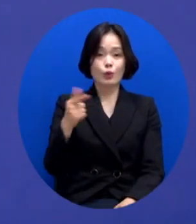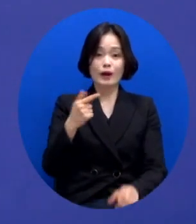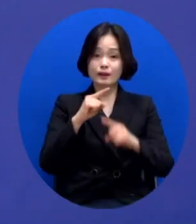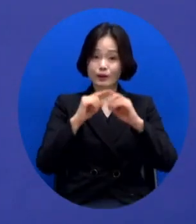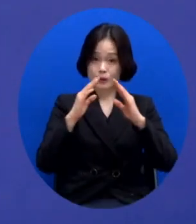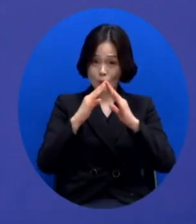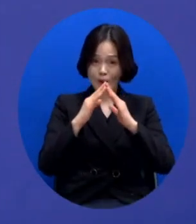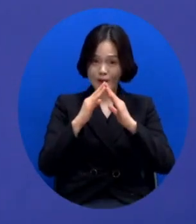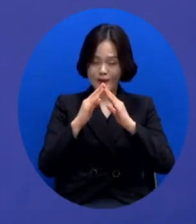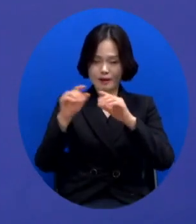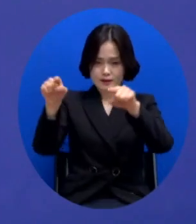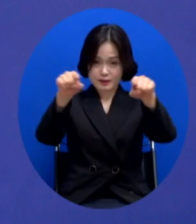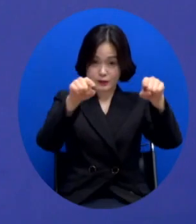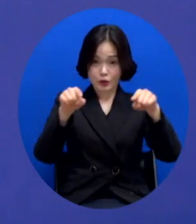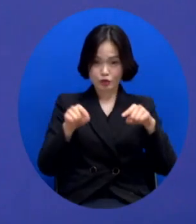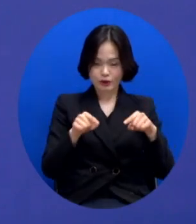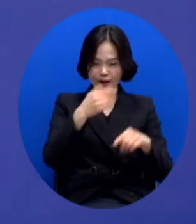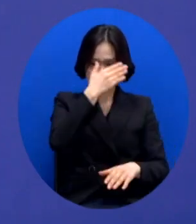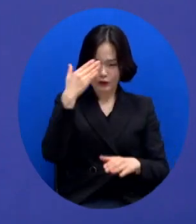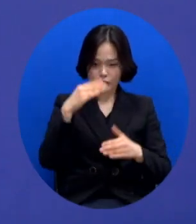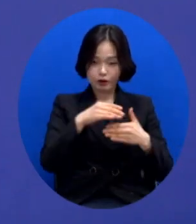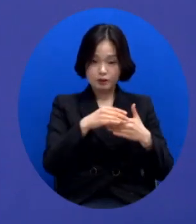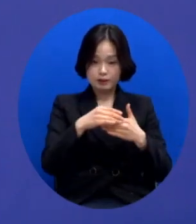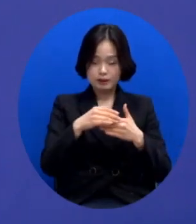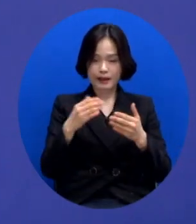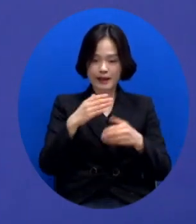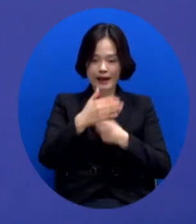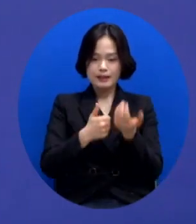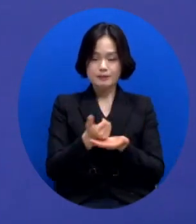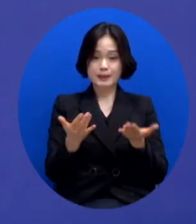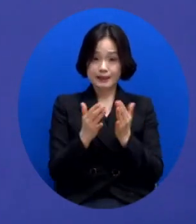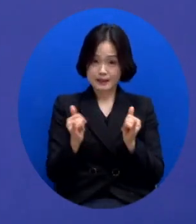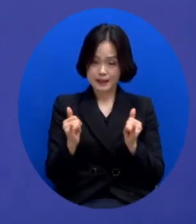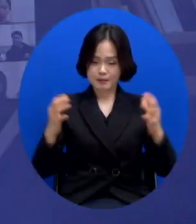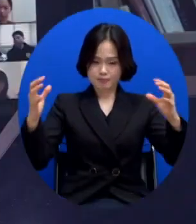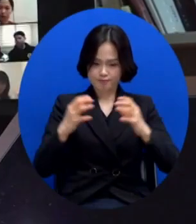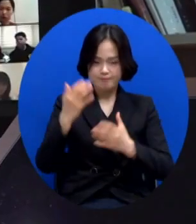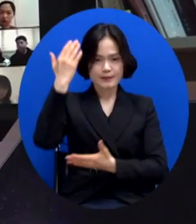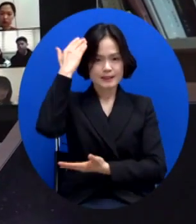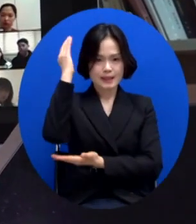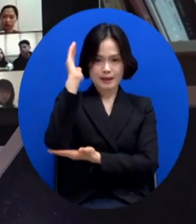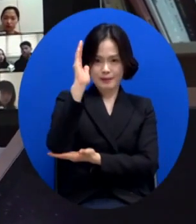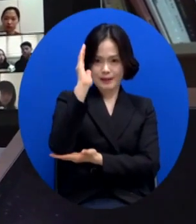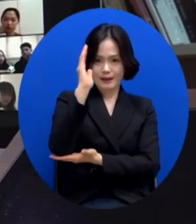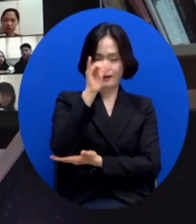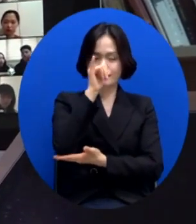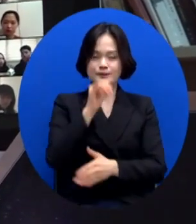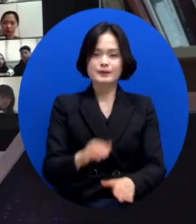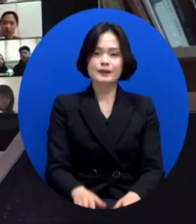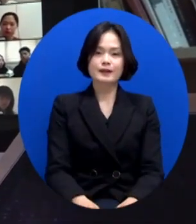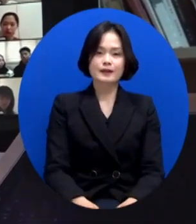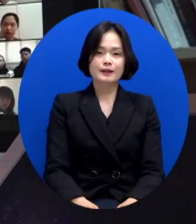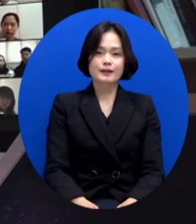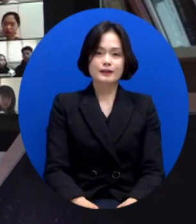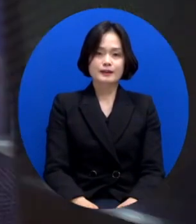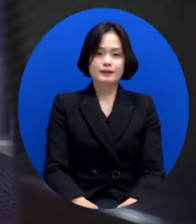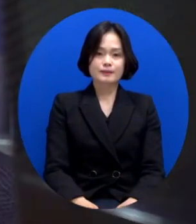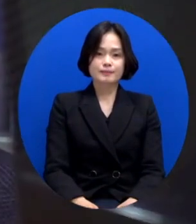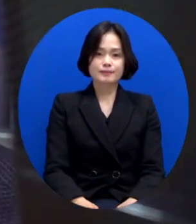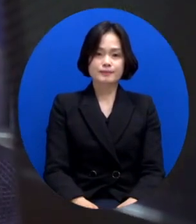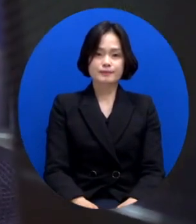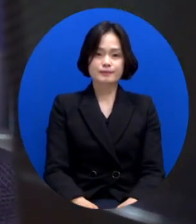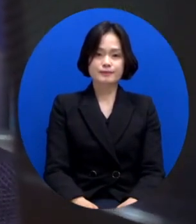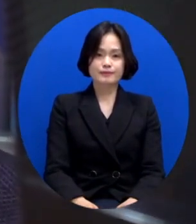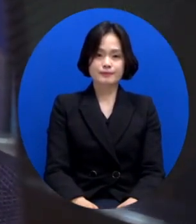야 청년 사역자들을 대상으로 온라인 청년이 더 솜이나 를 개최했습니다 청년 사역자들의 뜨거운